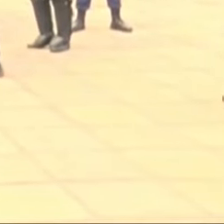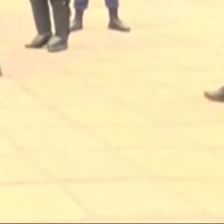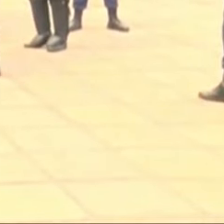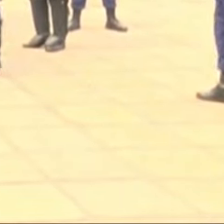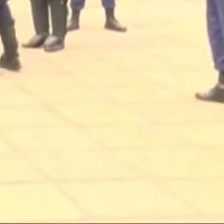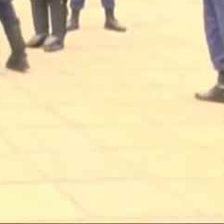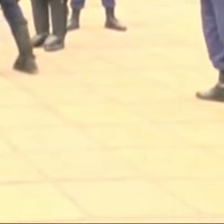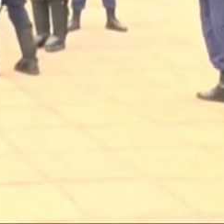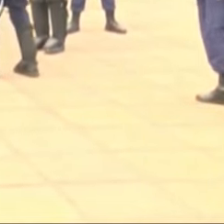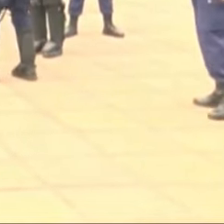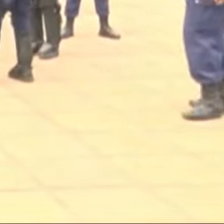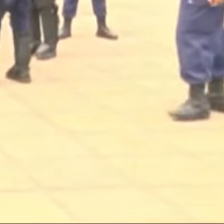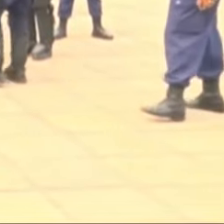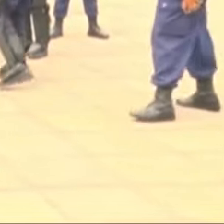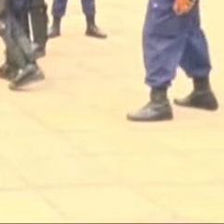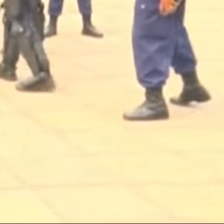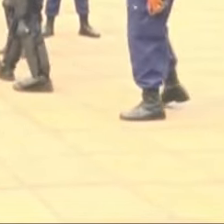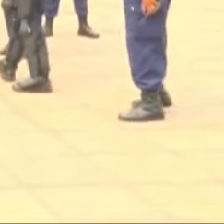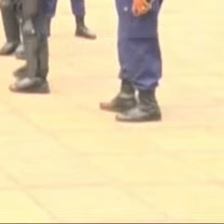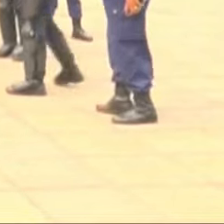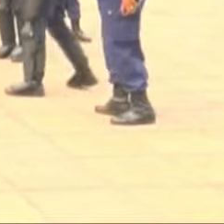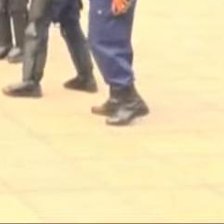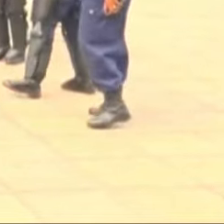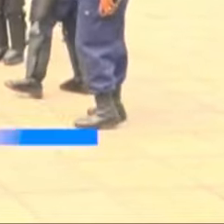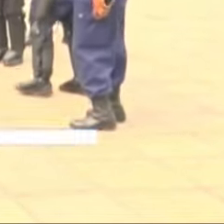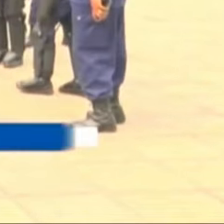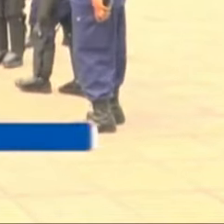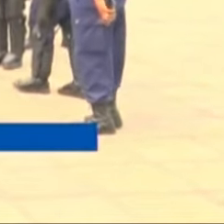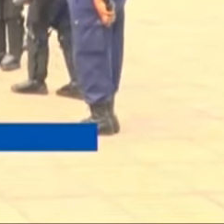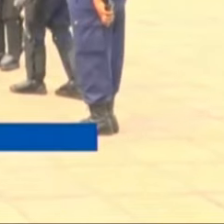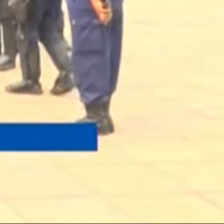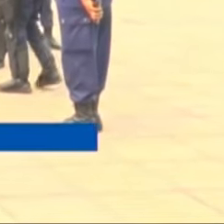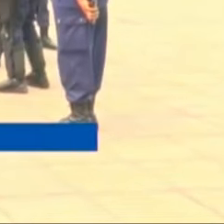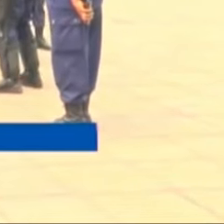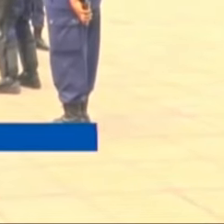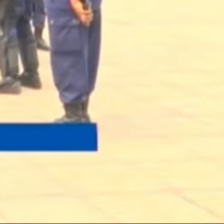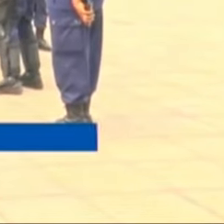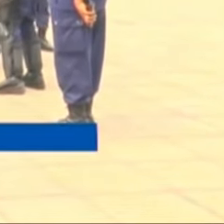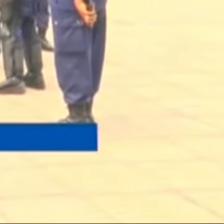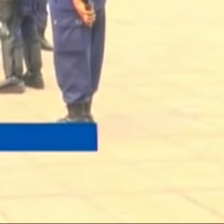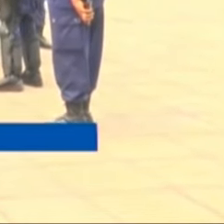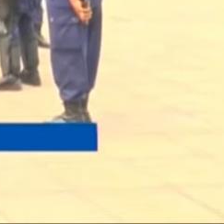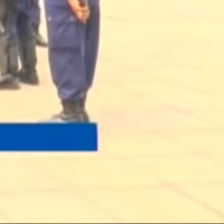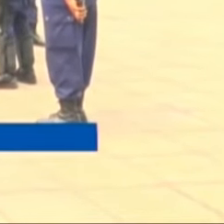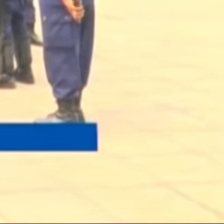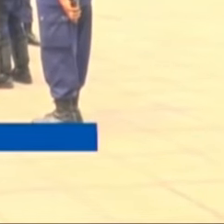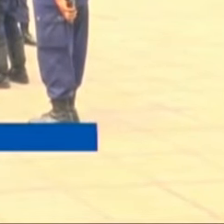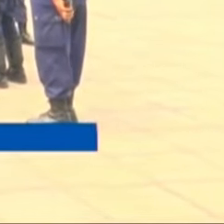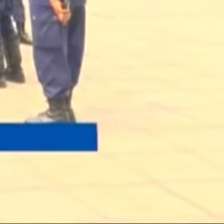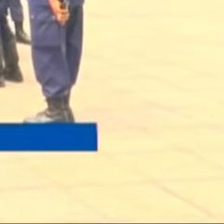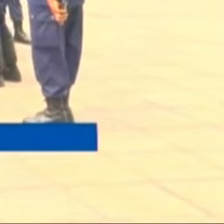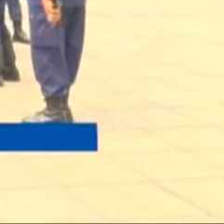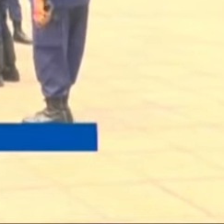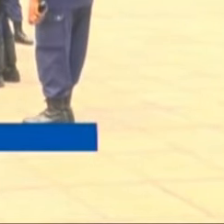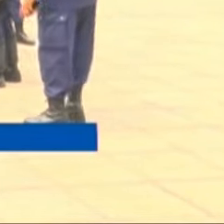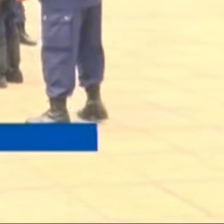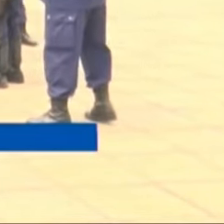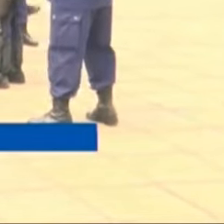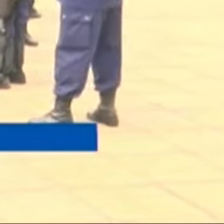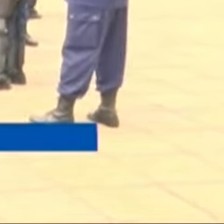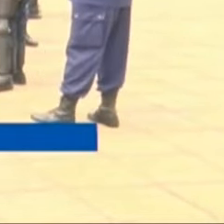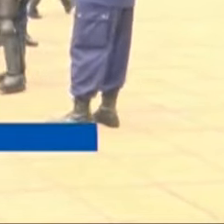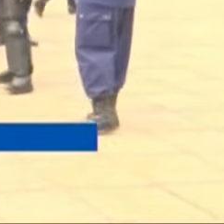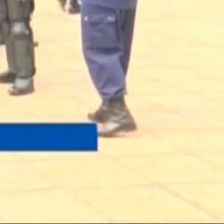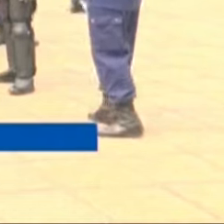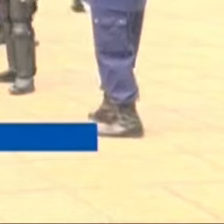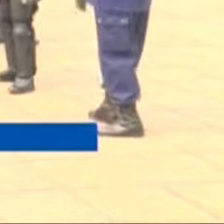de l'IPI, avec sa professionnalisme, qui lui a permis de bien orienter ses hommes afin que tout se passe dans